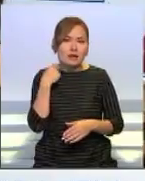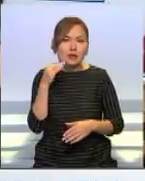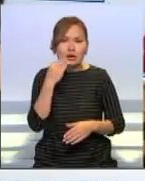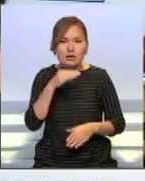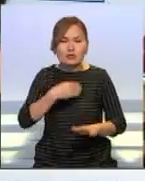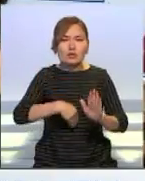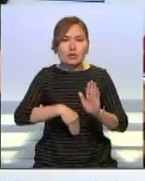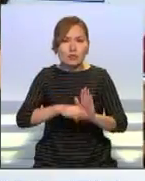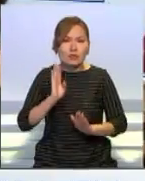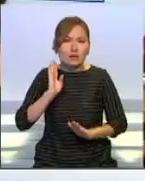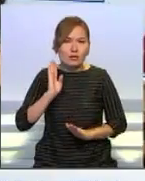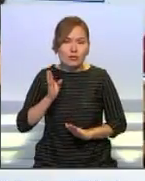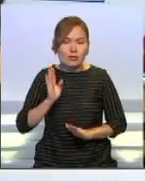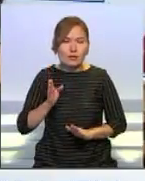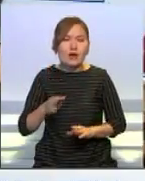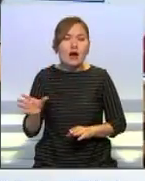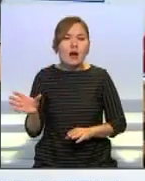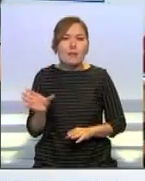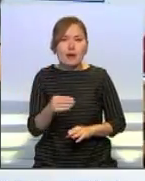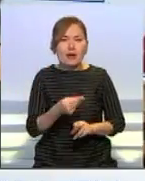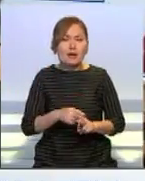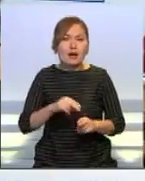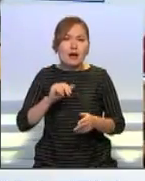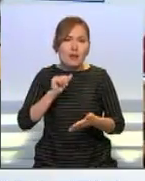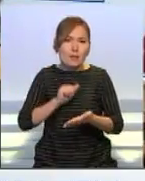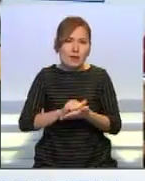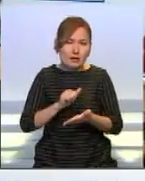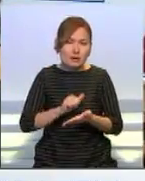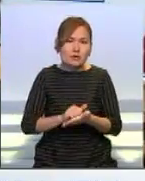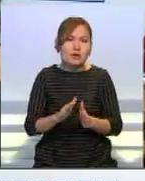деп есептейміз. Және барлық баспасөз